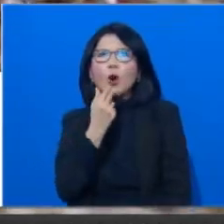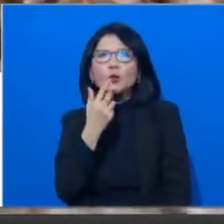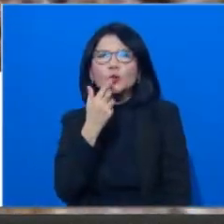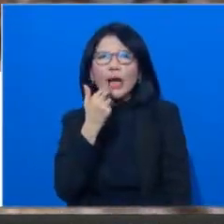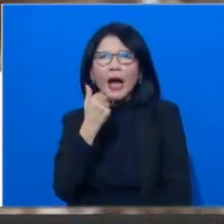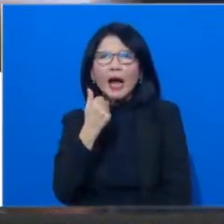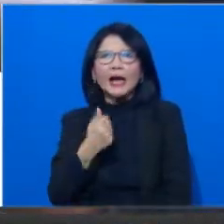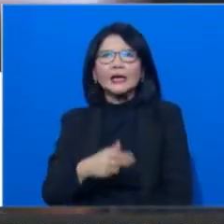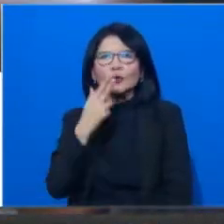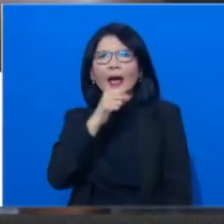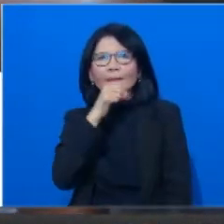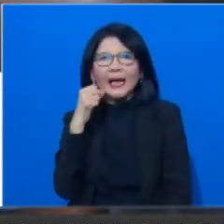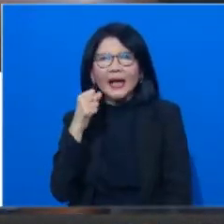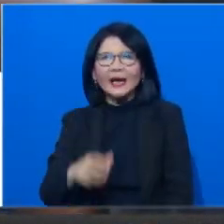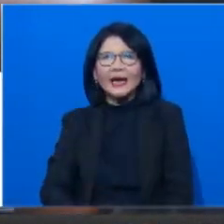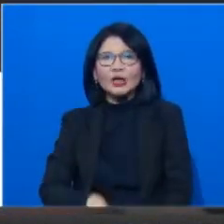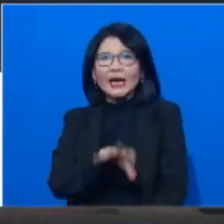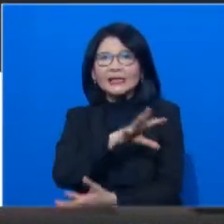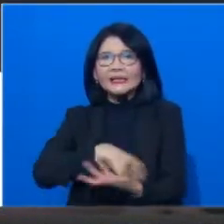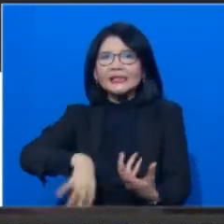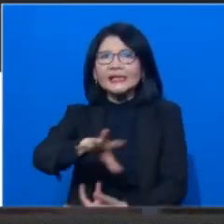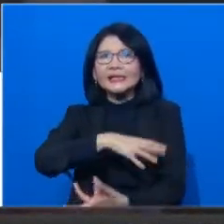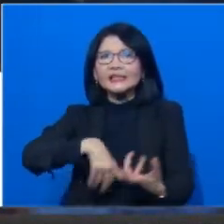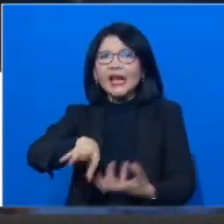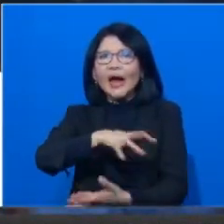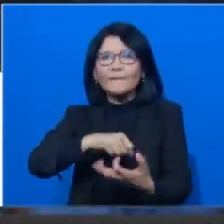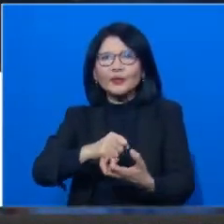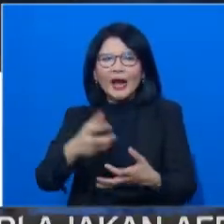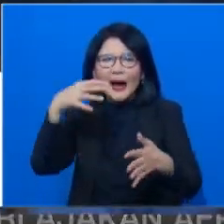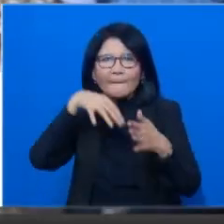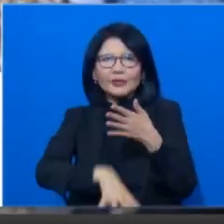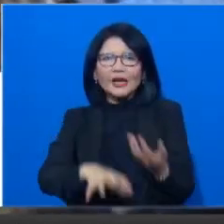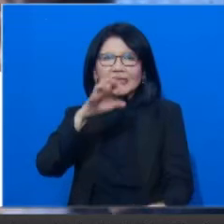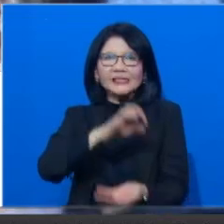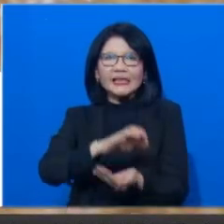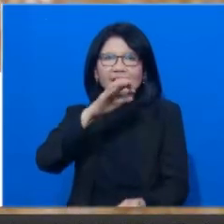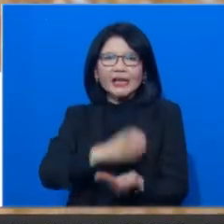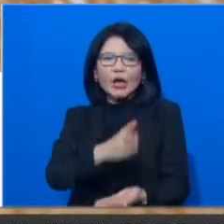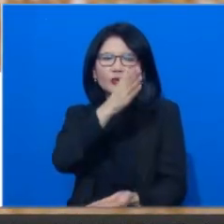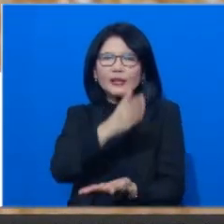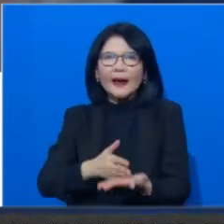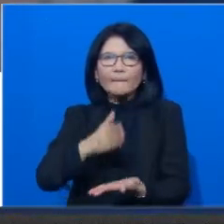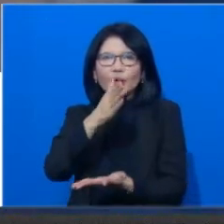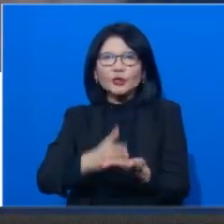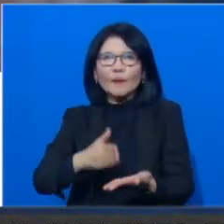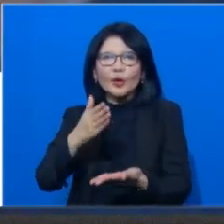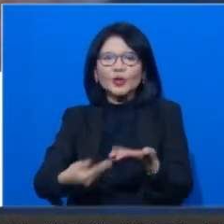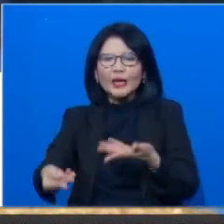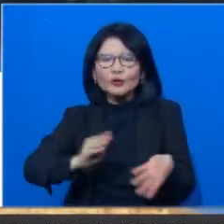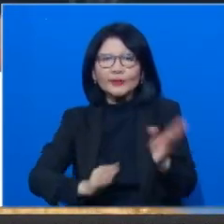telah dicairkan. Setelah tercampur merata, adonan bipang dimasukkan ke dalam cetakan, lalu dipotong dalam ukuran kecil, lalu